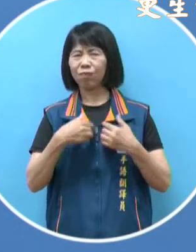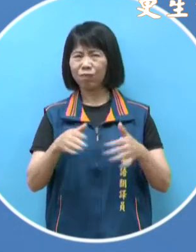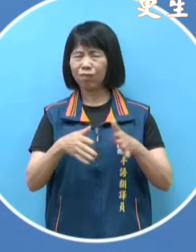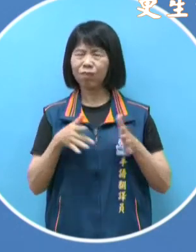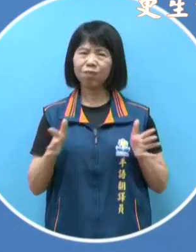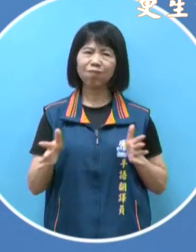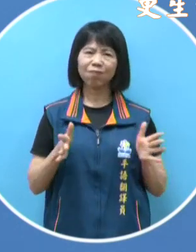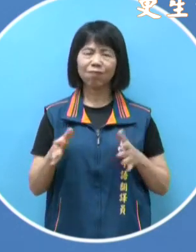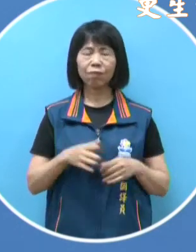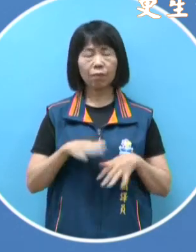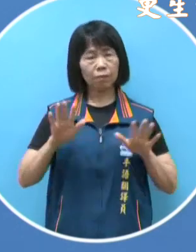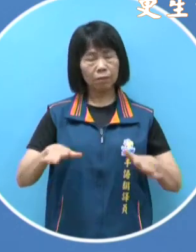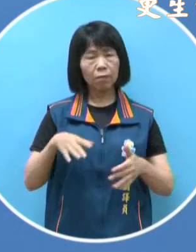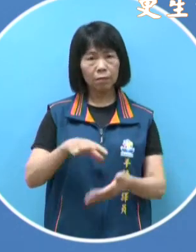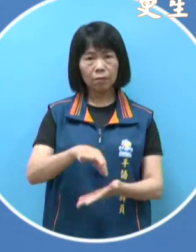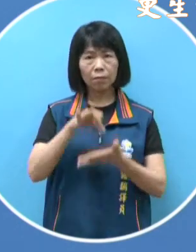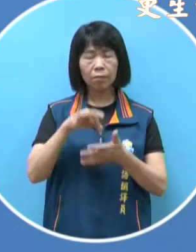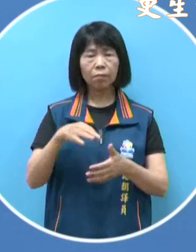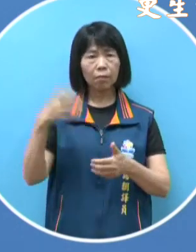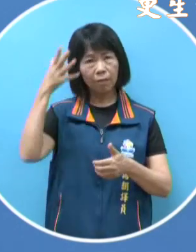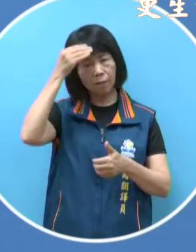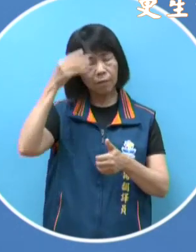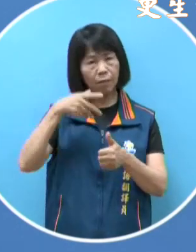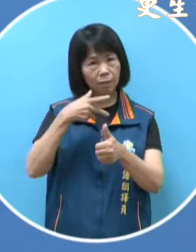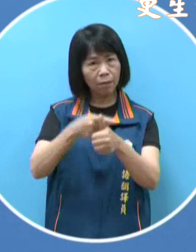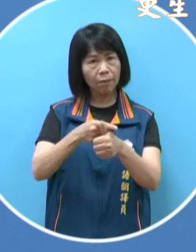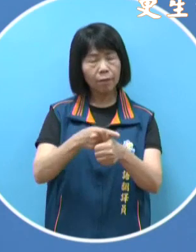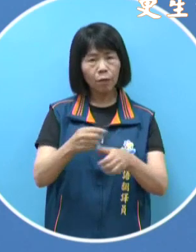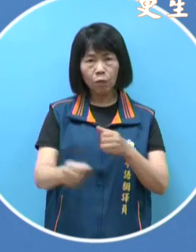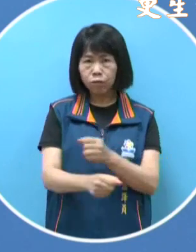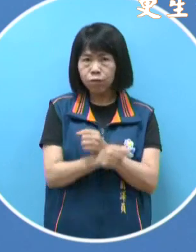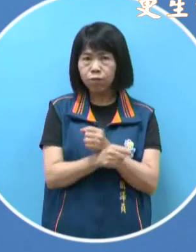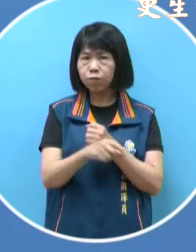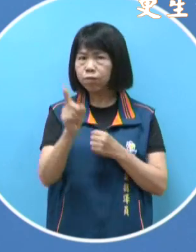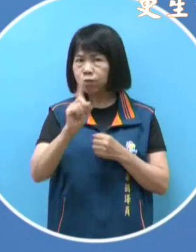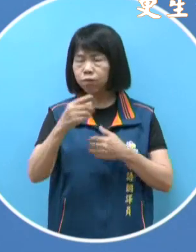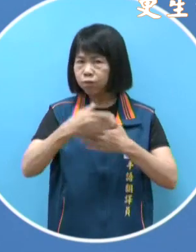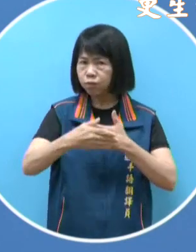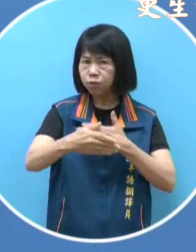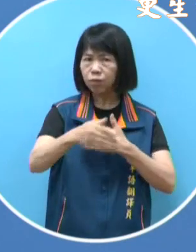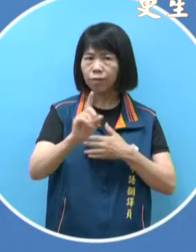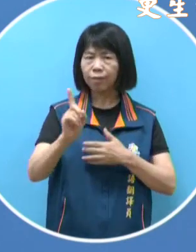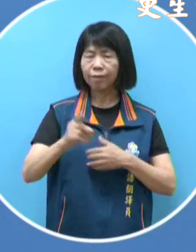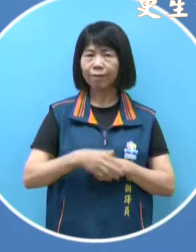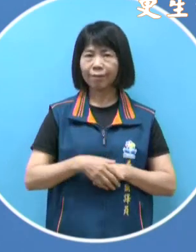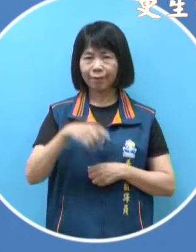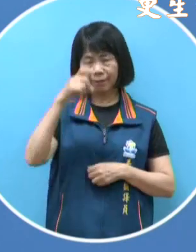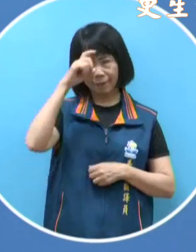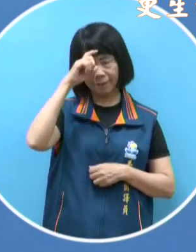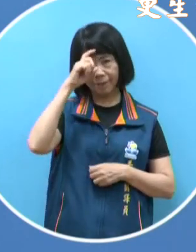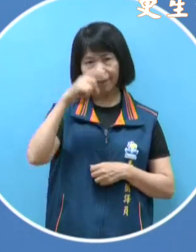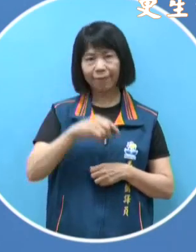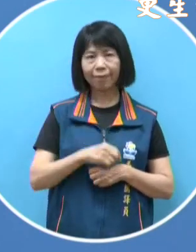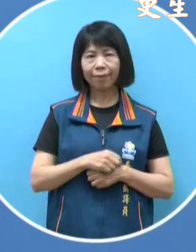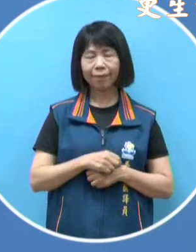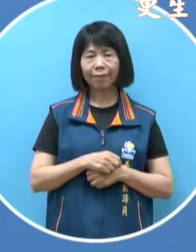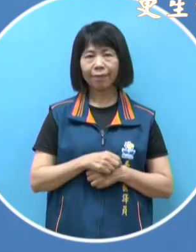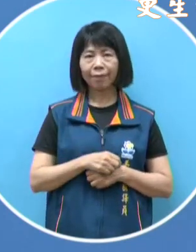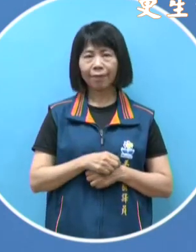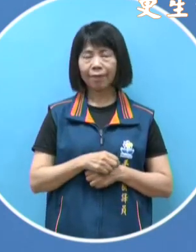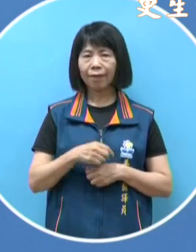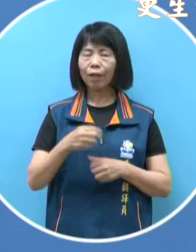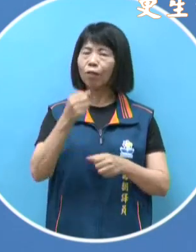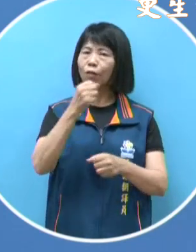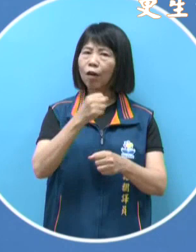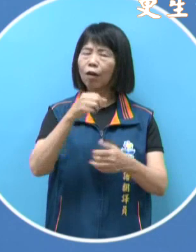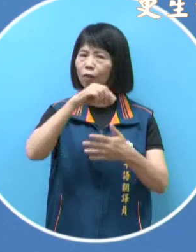出一个长者施打疫苗要注意的一个 slogan 哈。那希望呢我们要做